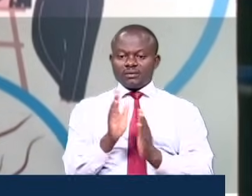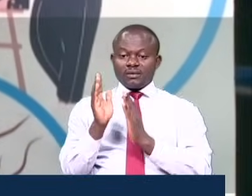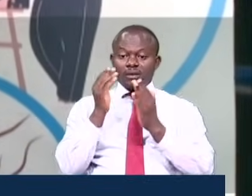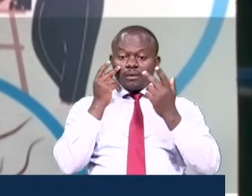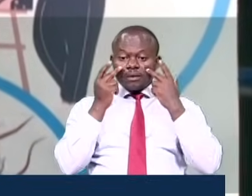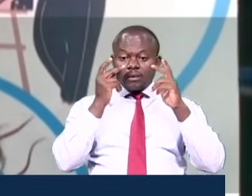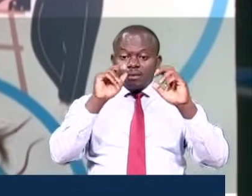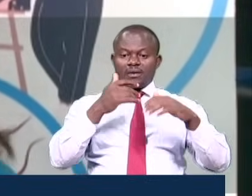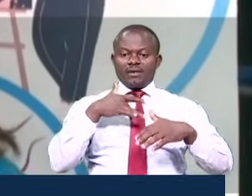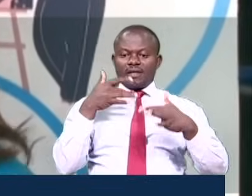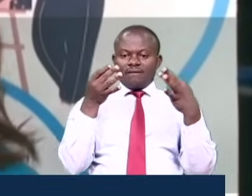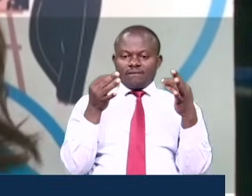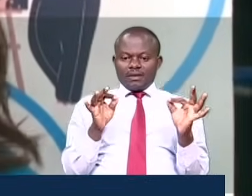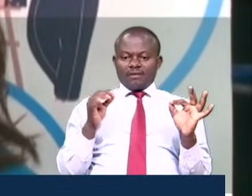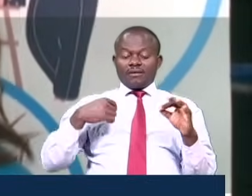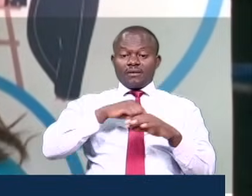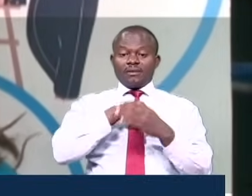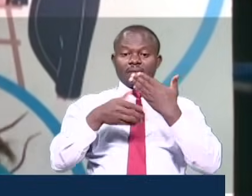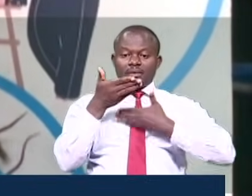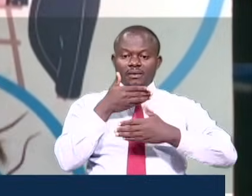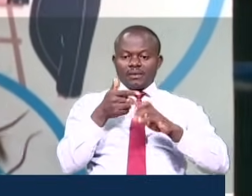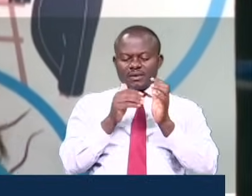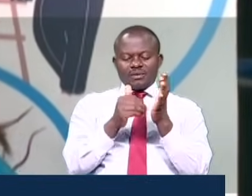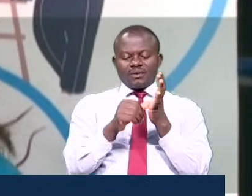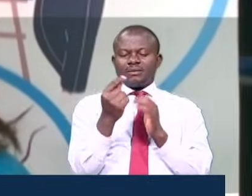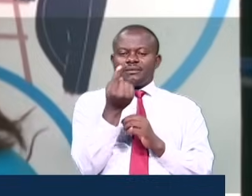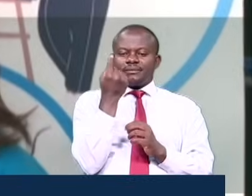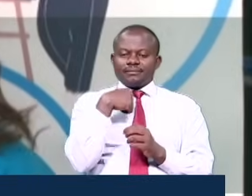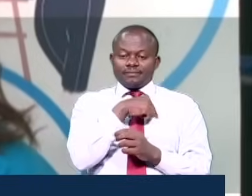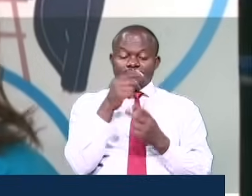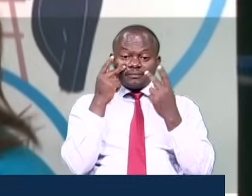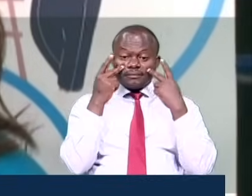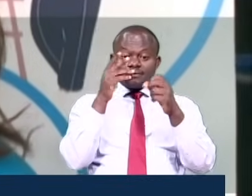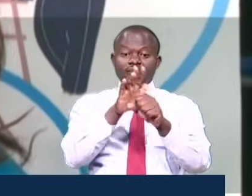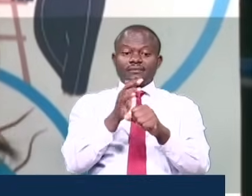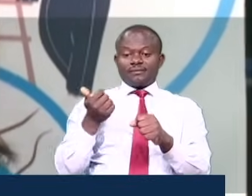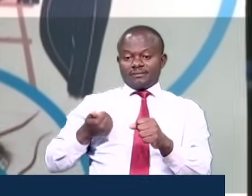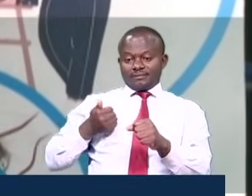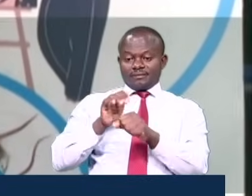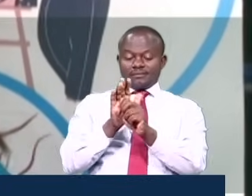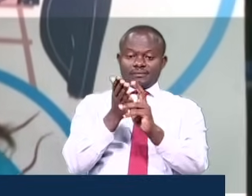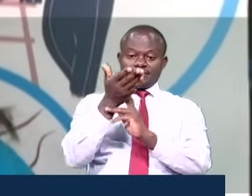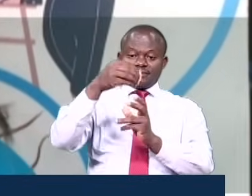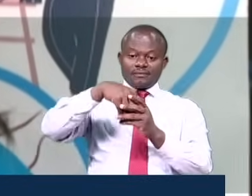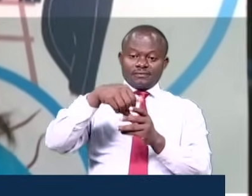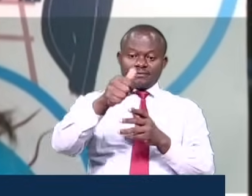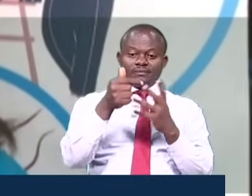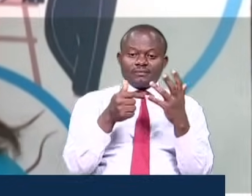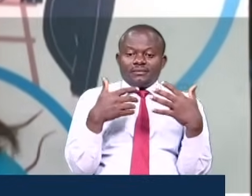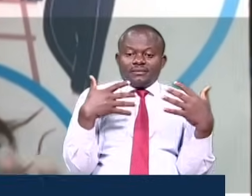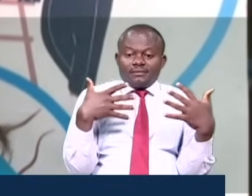ko barisanzuye bari kubiganira, kandi ikibazo kimwe tubona kenshi hari abakobwa benshi bagiye banyura muri ibyo bintu, ariko ugasanga